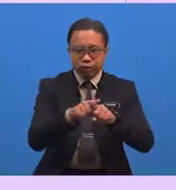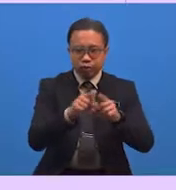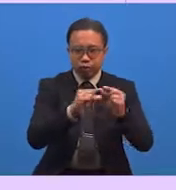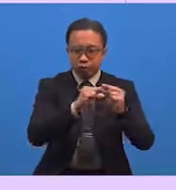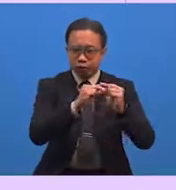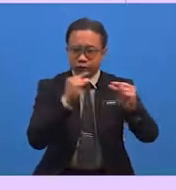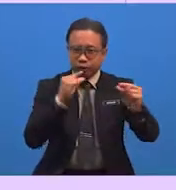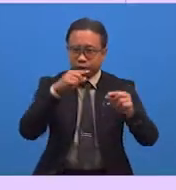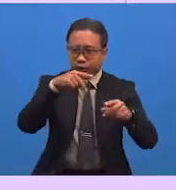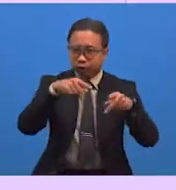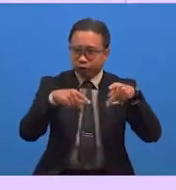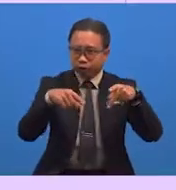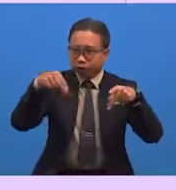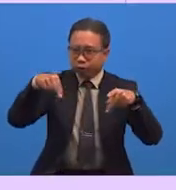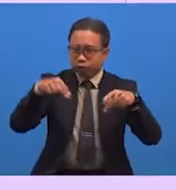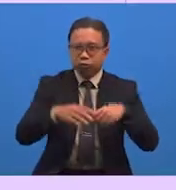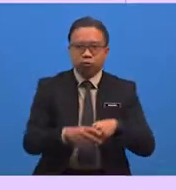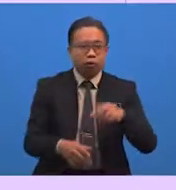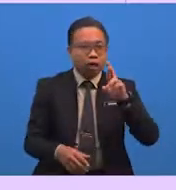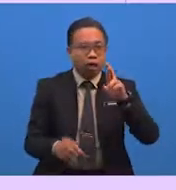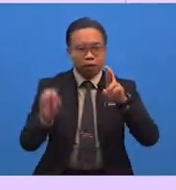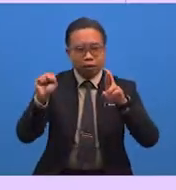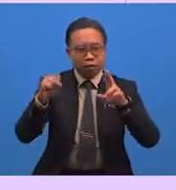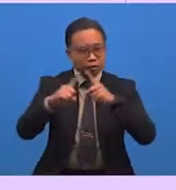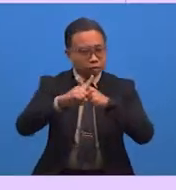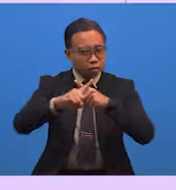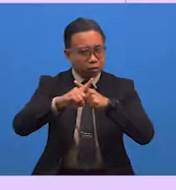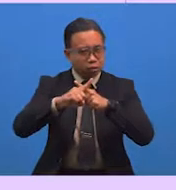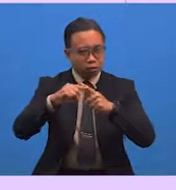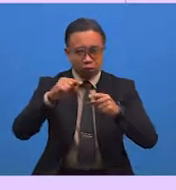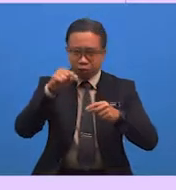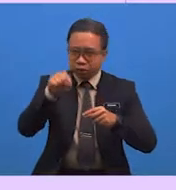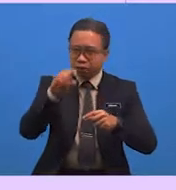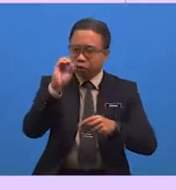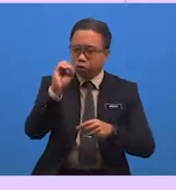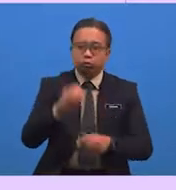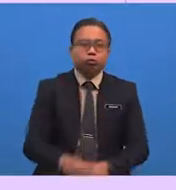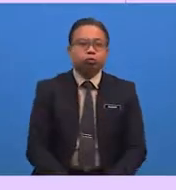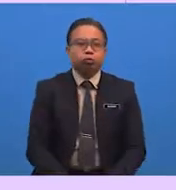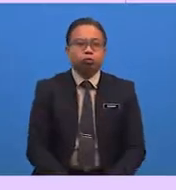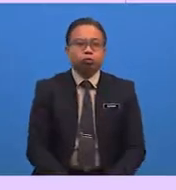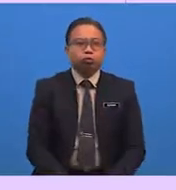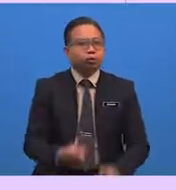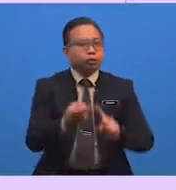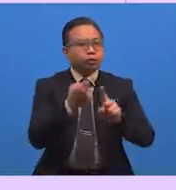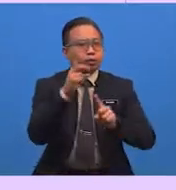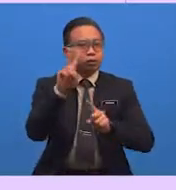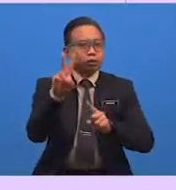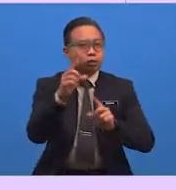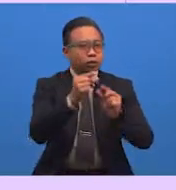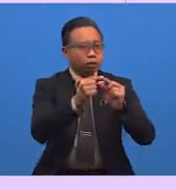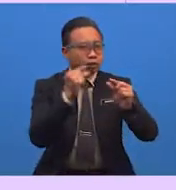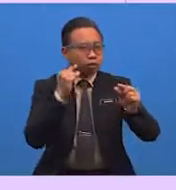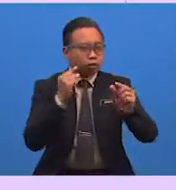dan garis RS bersilang pada titik O. Daripada persilangan dua garis lurus